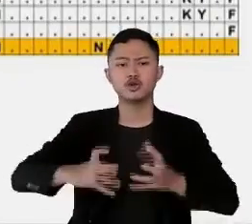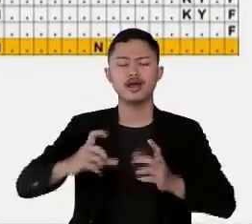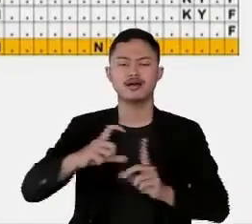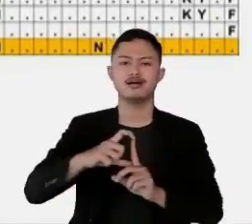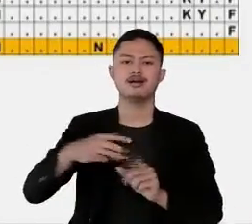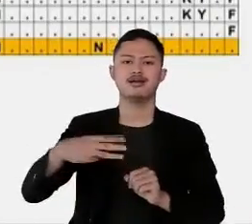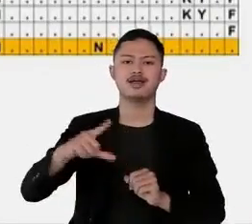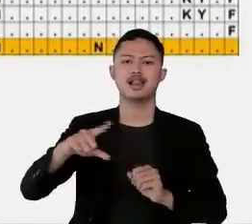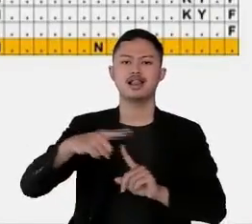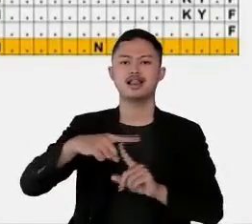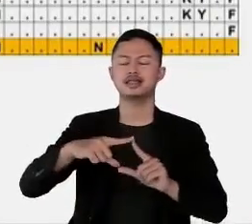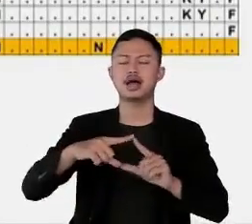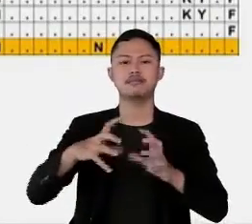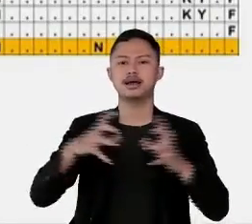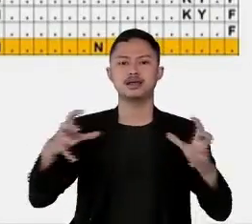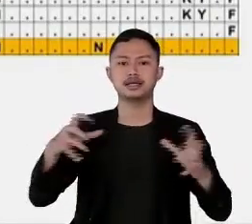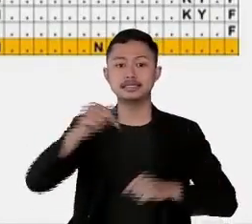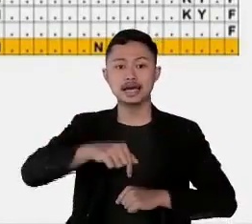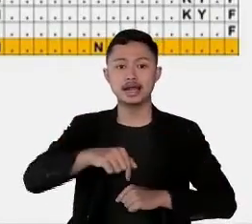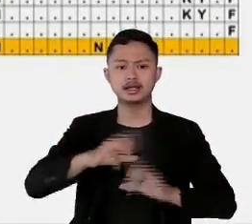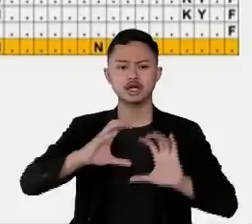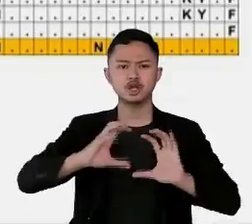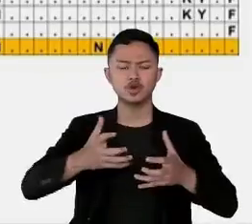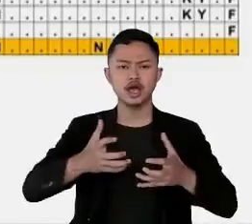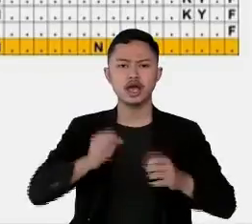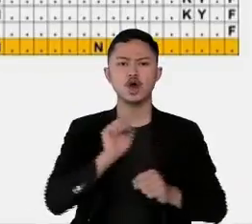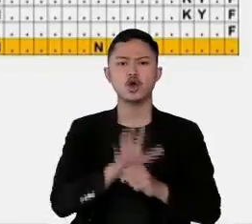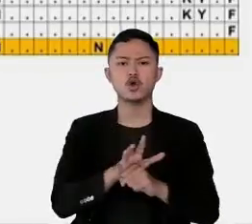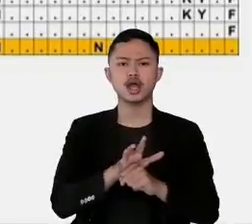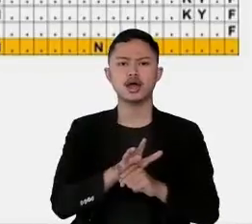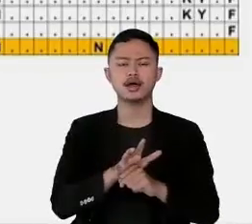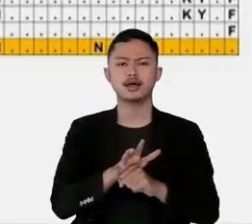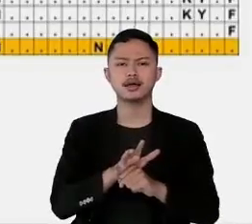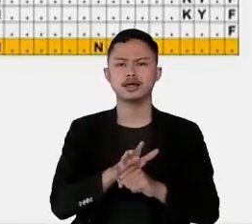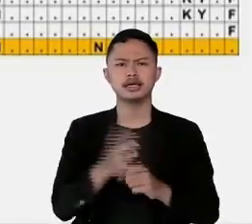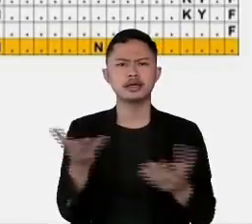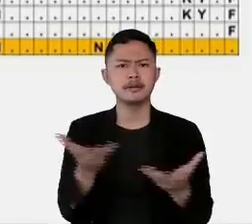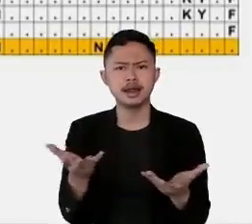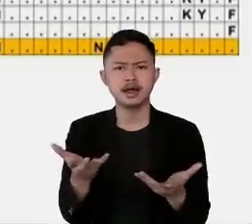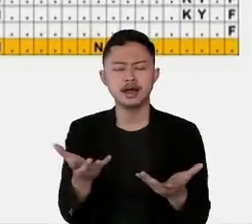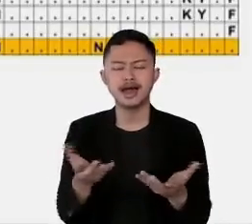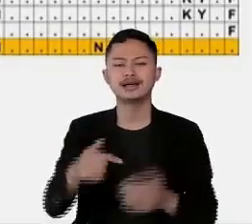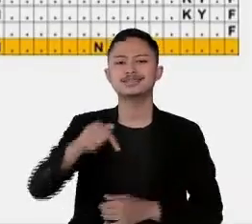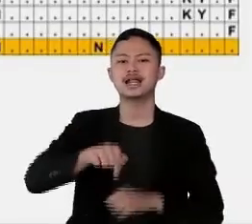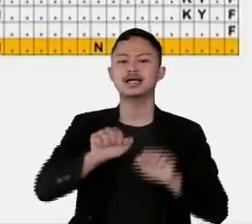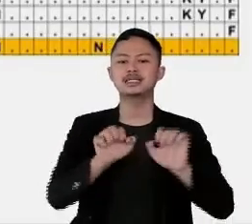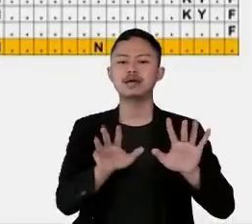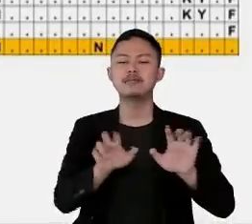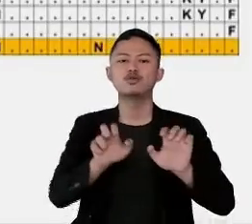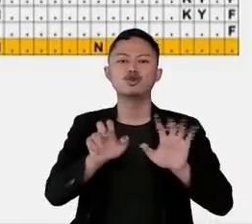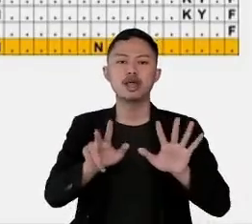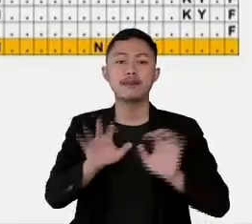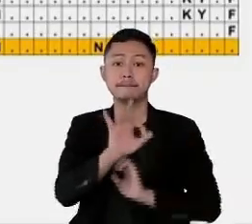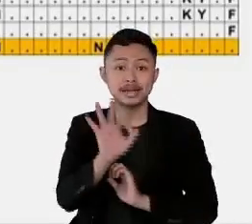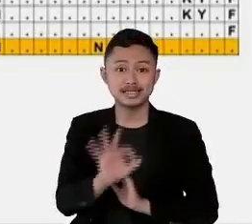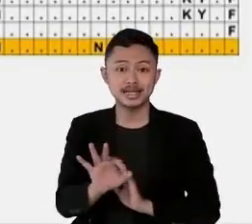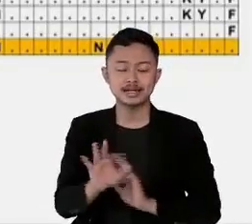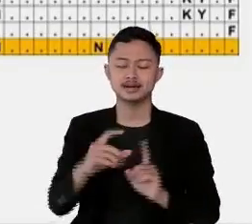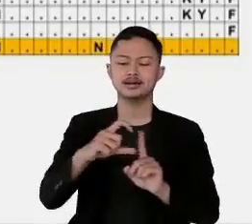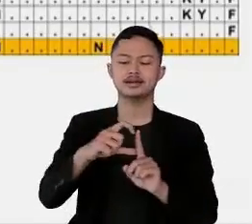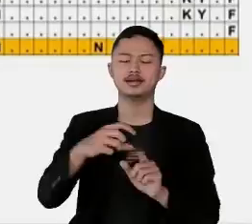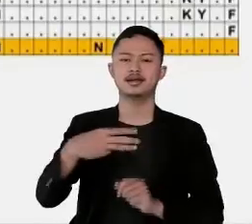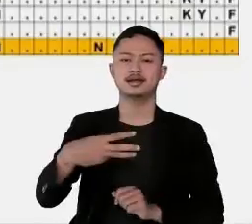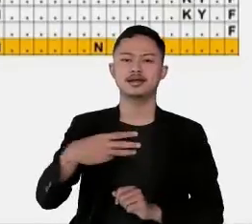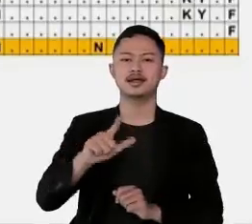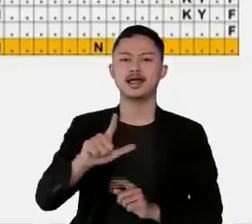sekarang ni 98% virus yang bersepuluh sirkulasi di India saat ini adalah varian Delta